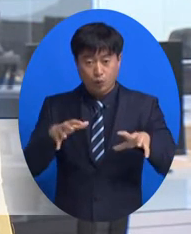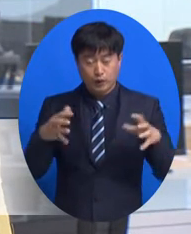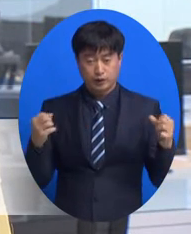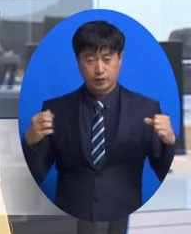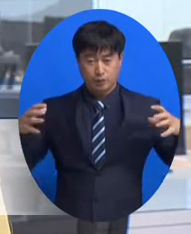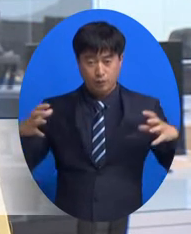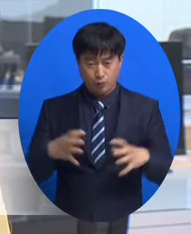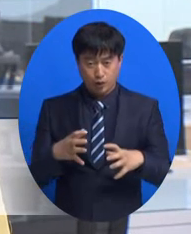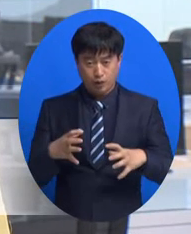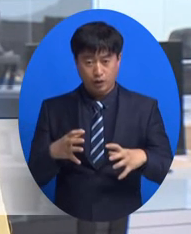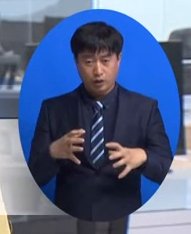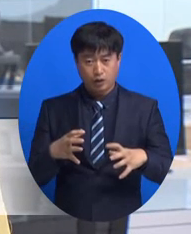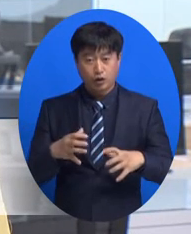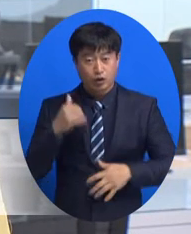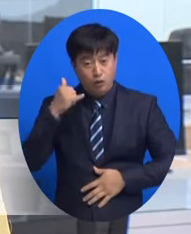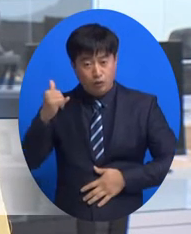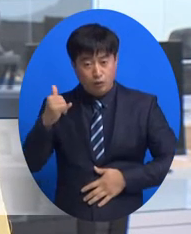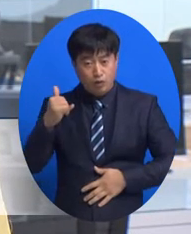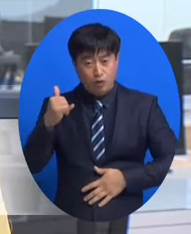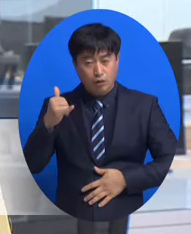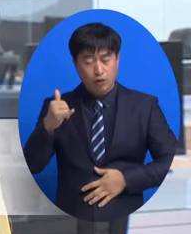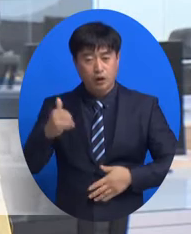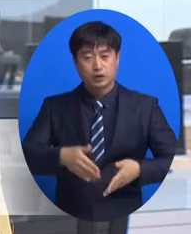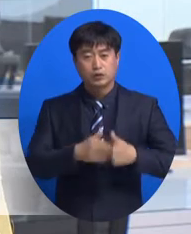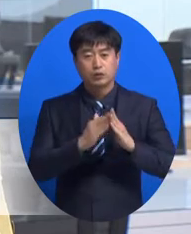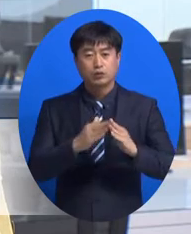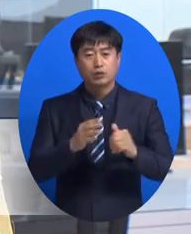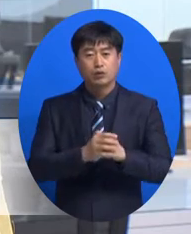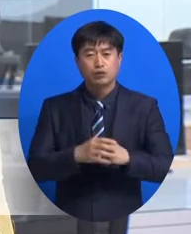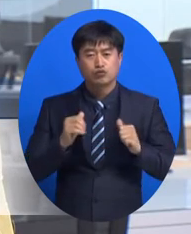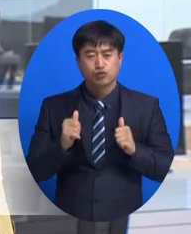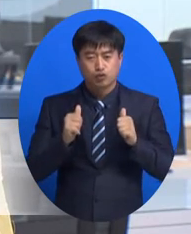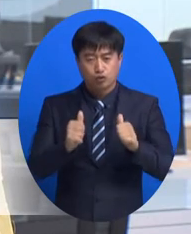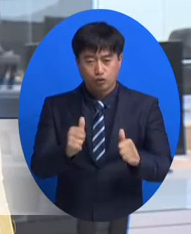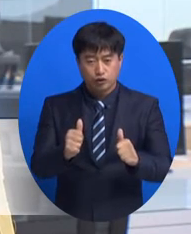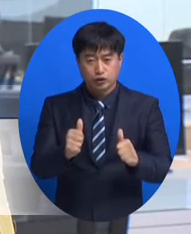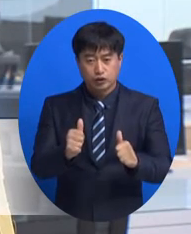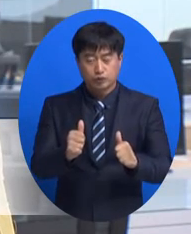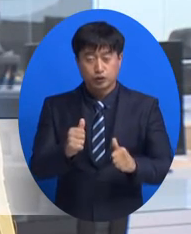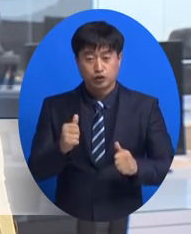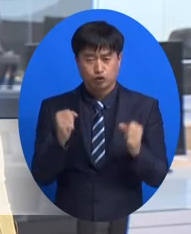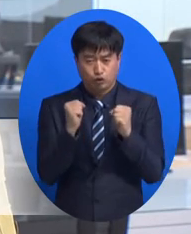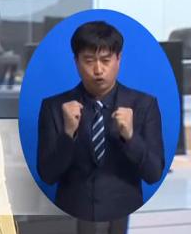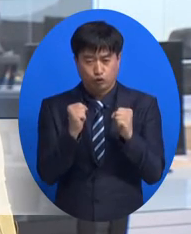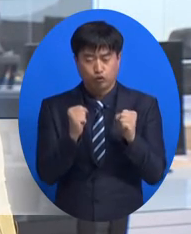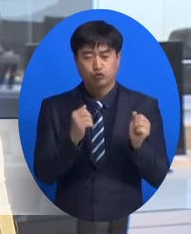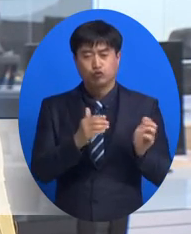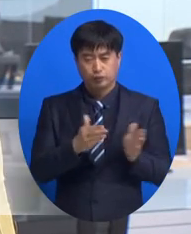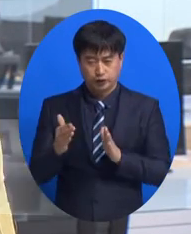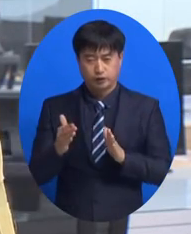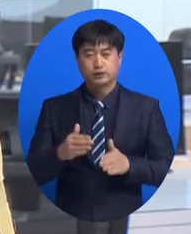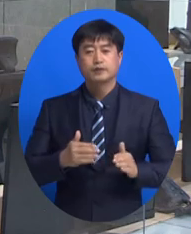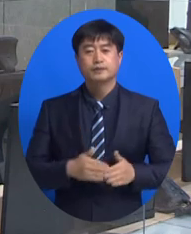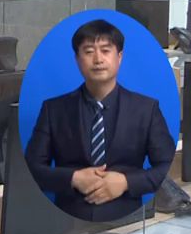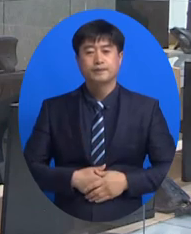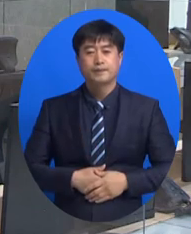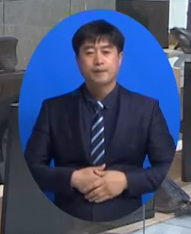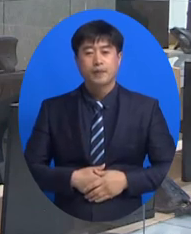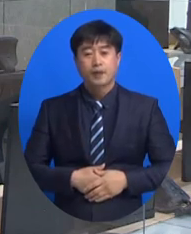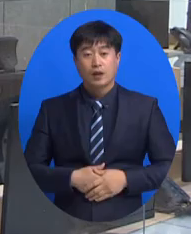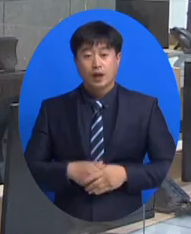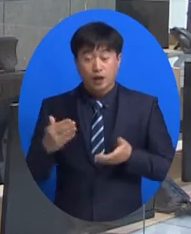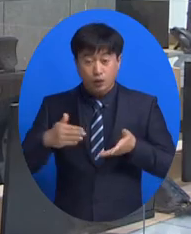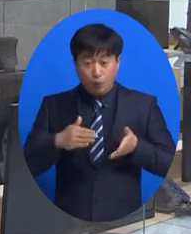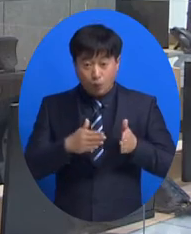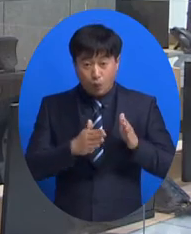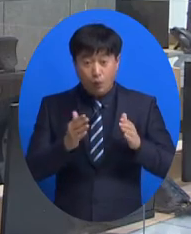강화하고 유관기관과의 연락체계를 잘 구성해서 열심히 겨울철 대책에 임하도록 하겠습니다. 도는